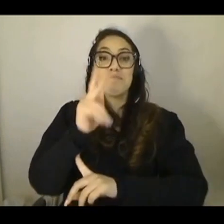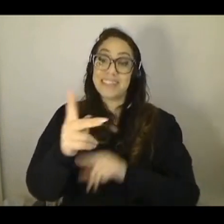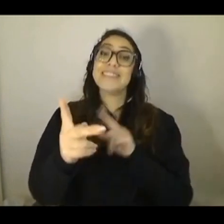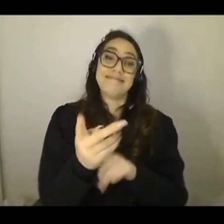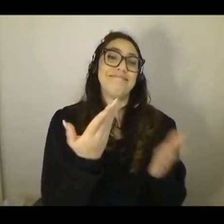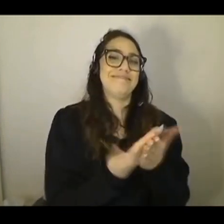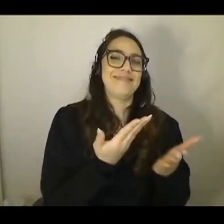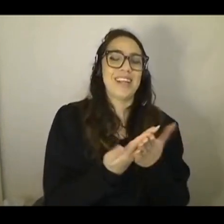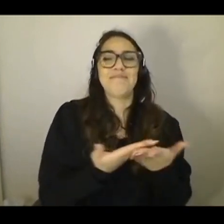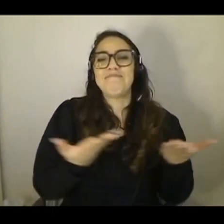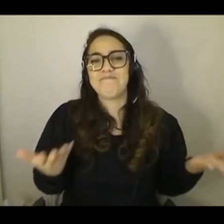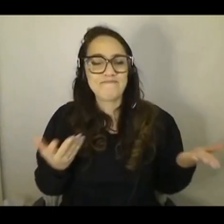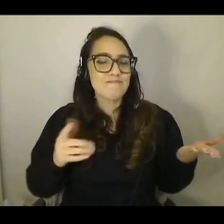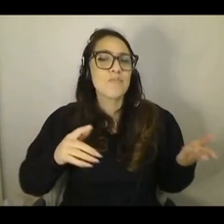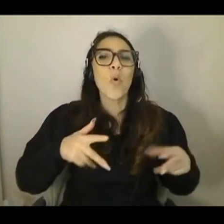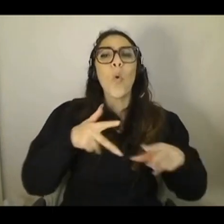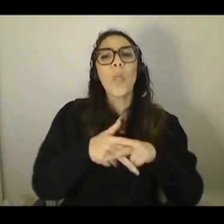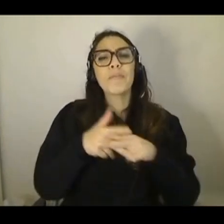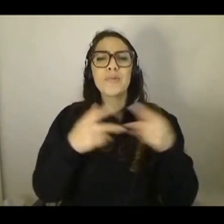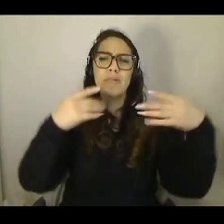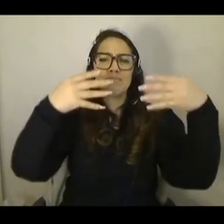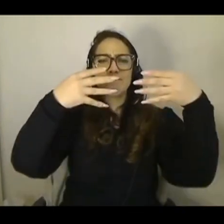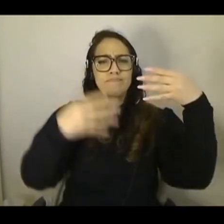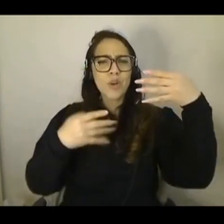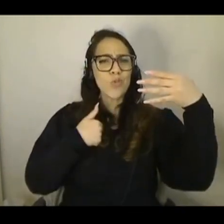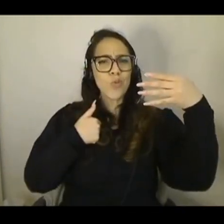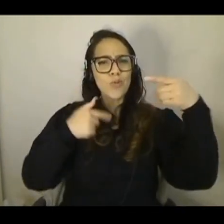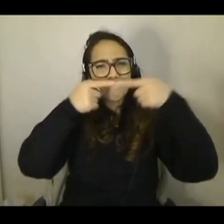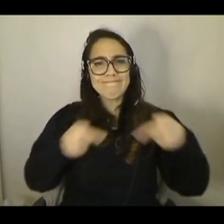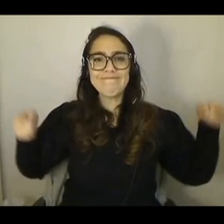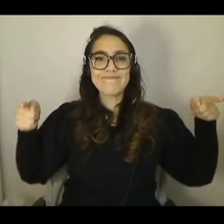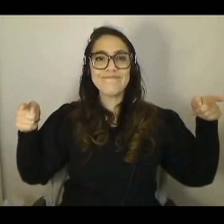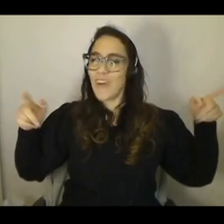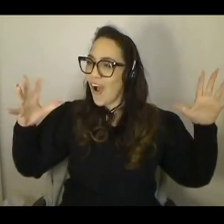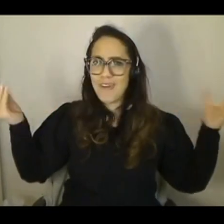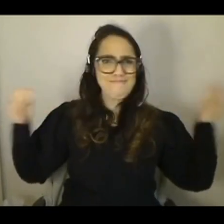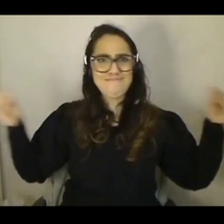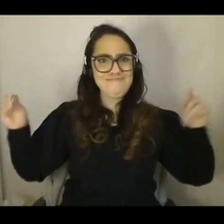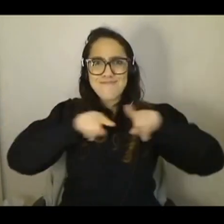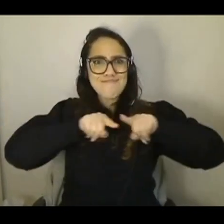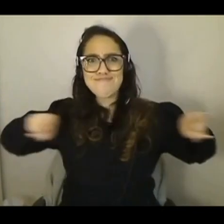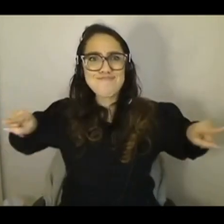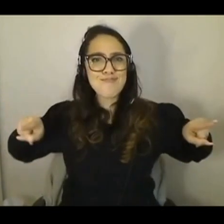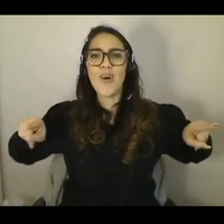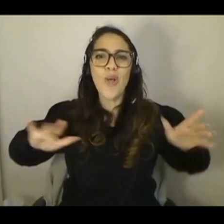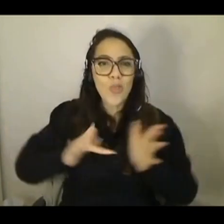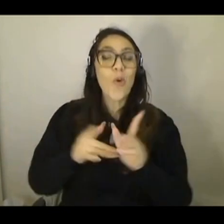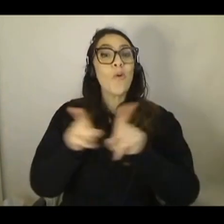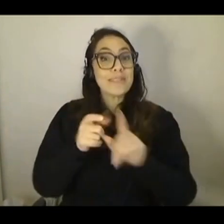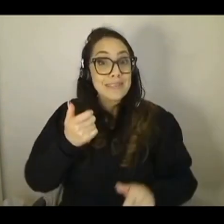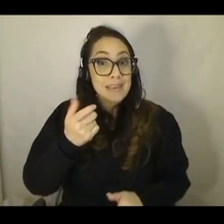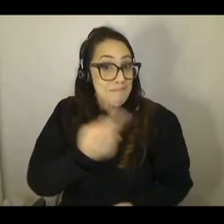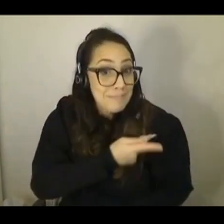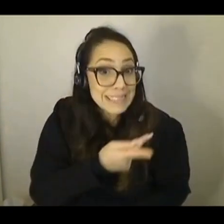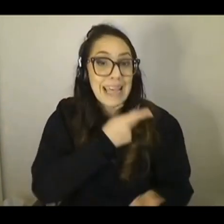on a trouvé beaucoup d'applications qui étaient verticales, et nous, on est transversales. C'est-à-dire qu'on a envie de tout mettre. Là, bientôt, on va rentrer aussi également les médecins, les dentistes, les